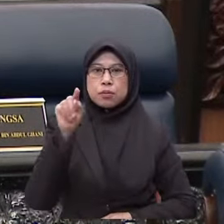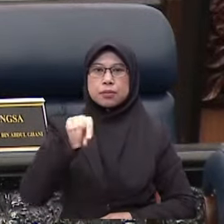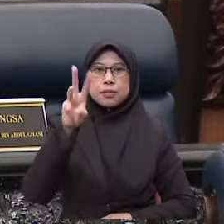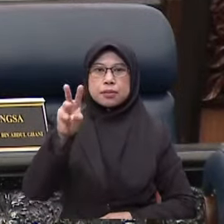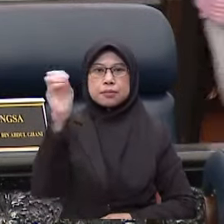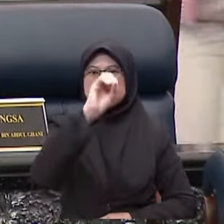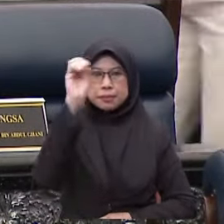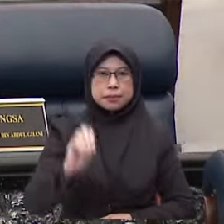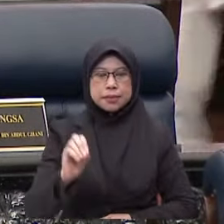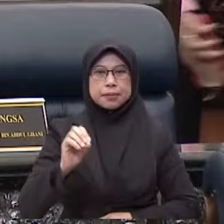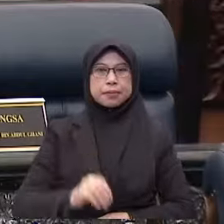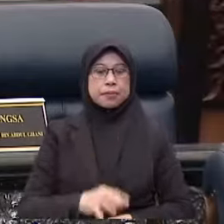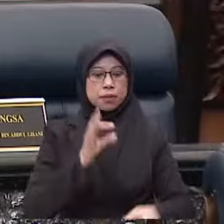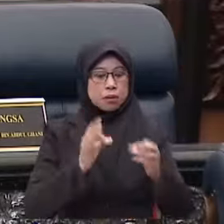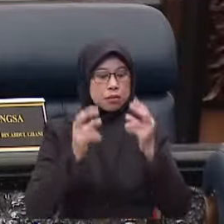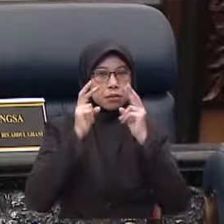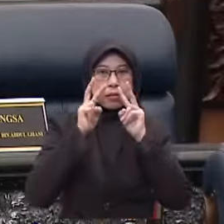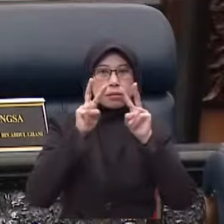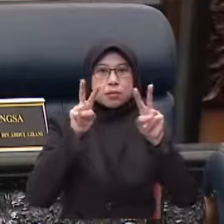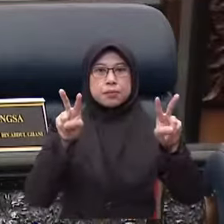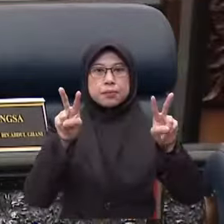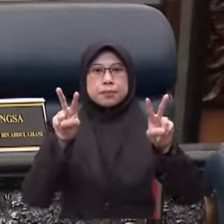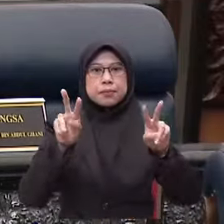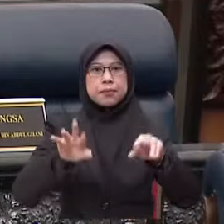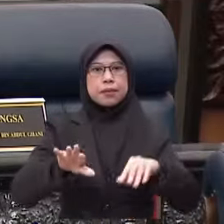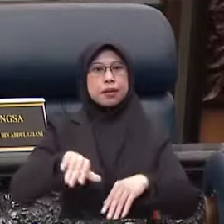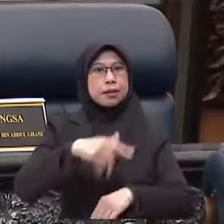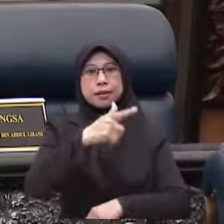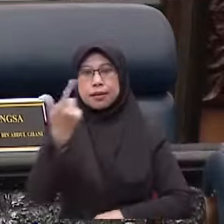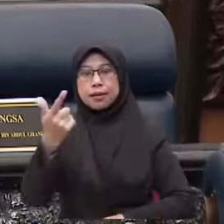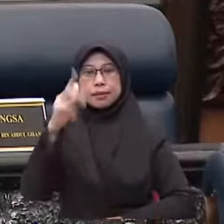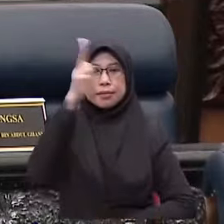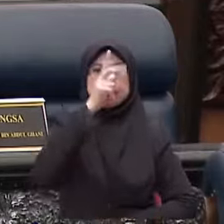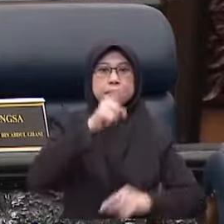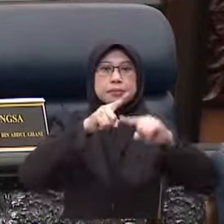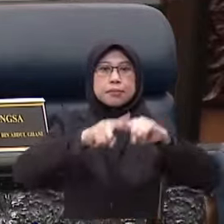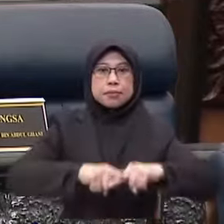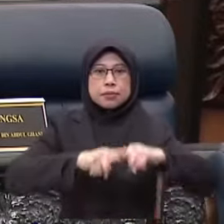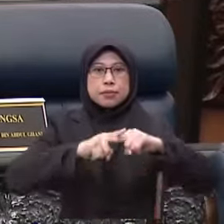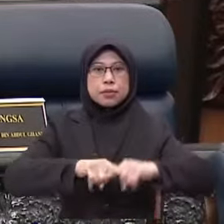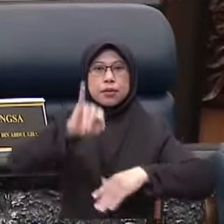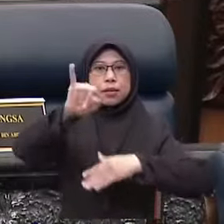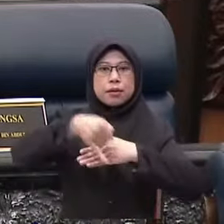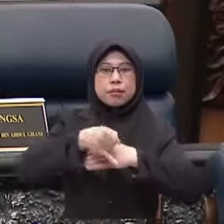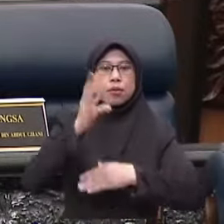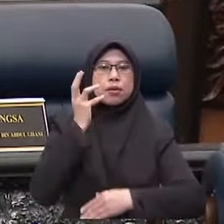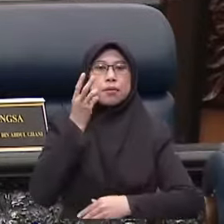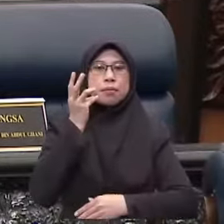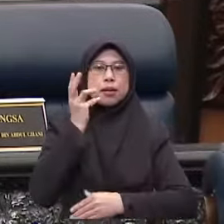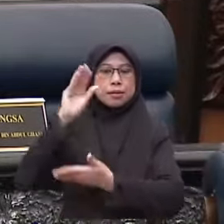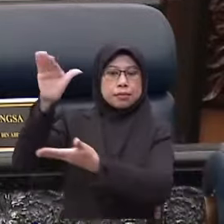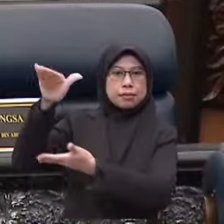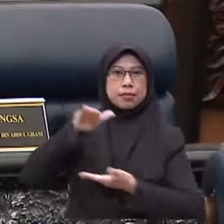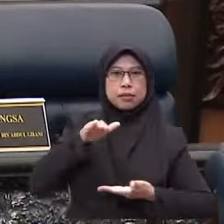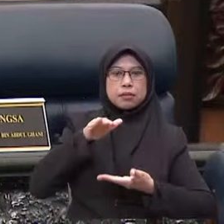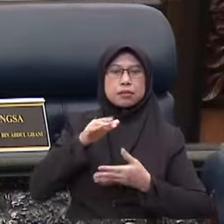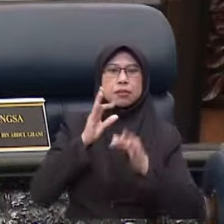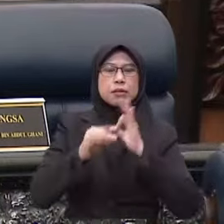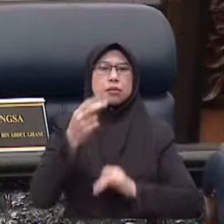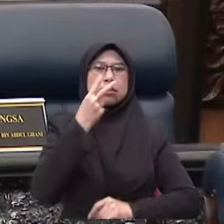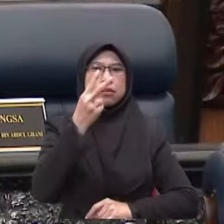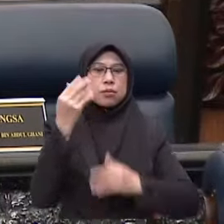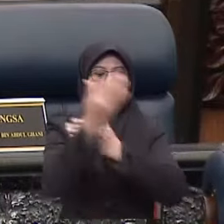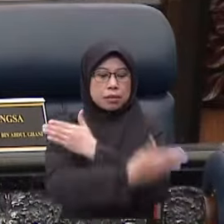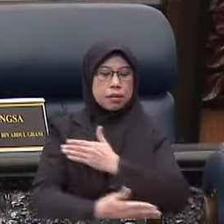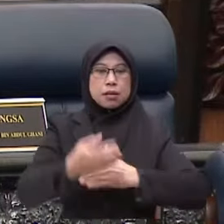62.6% kalau kita lihat selebihnya kerajaan bergantung kepada import beras kalau kita tengok